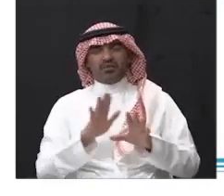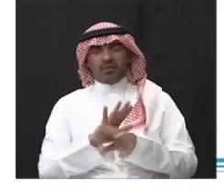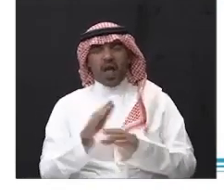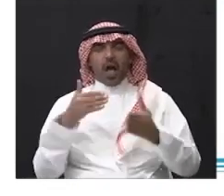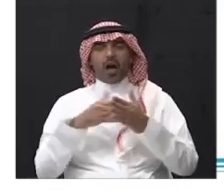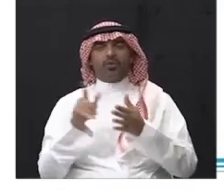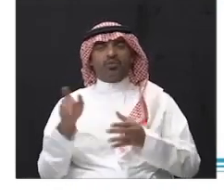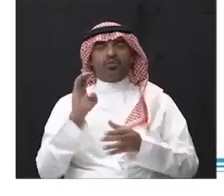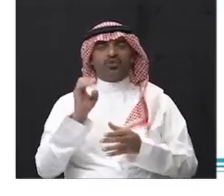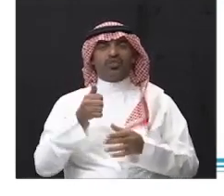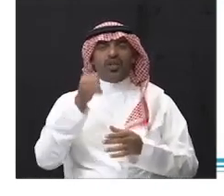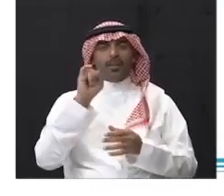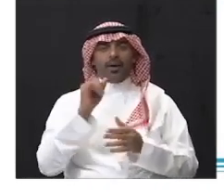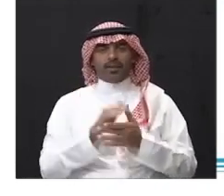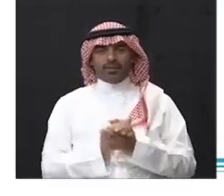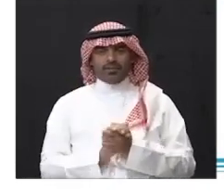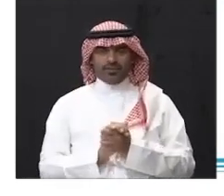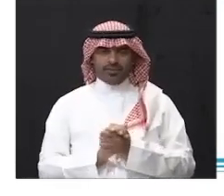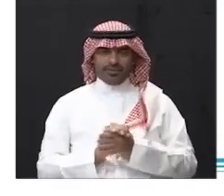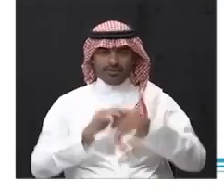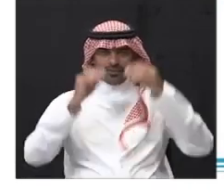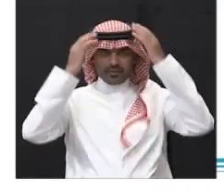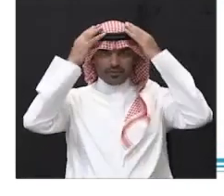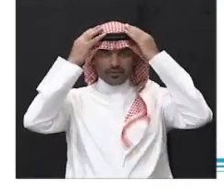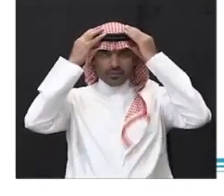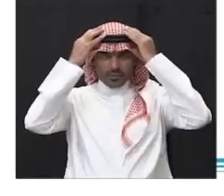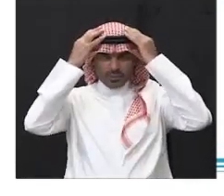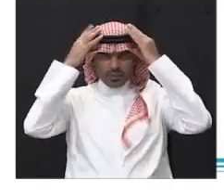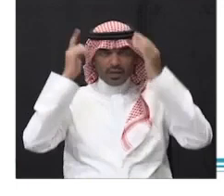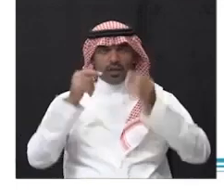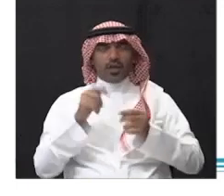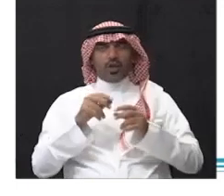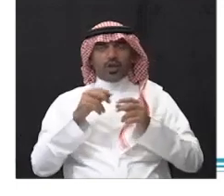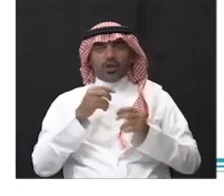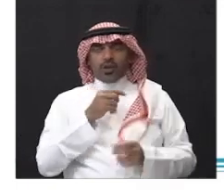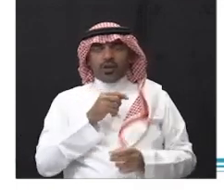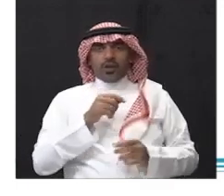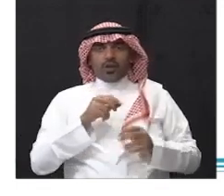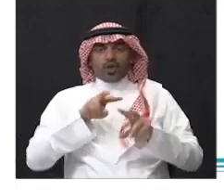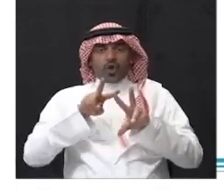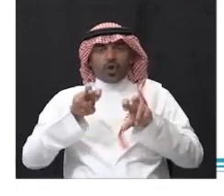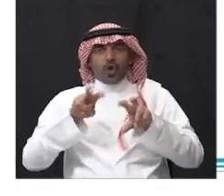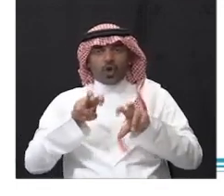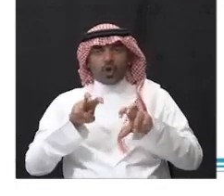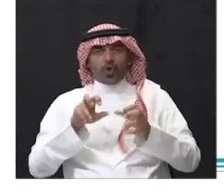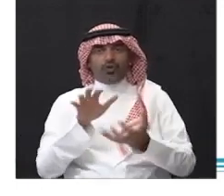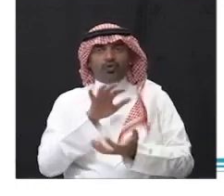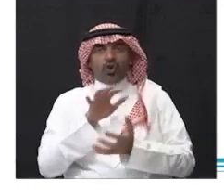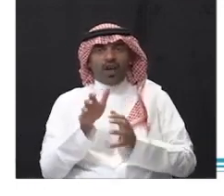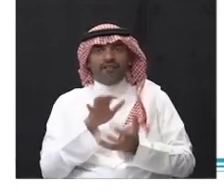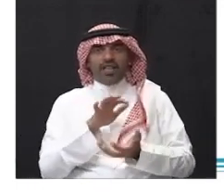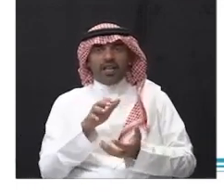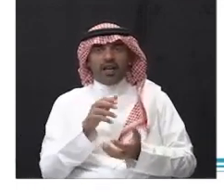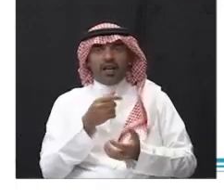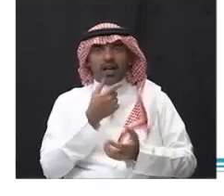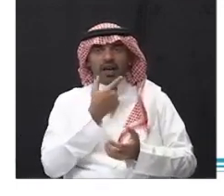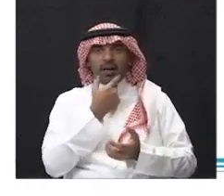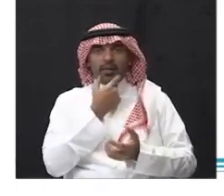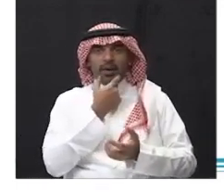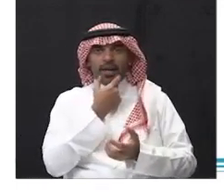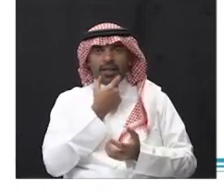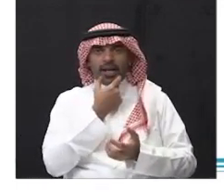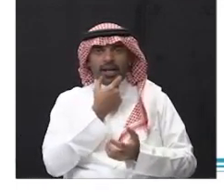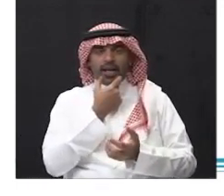أبرز الكشوف الجغرافية: الكشوف الجغرافية البريطانية. سؤال: تتبع الكشوف الجغرافية